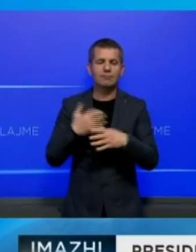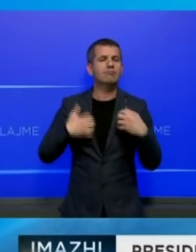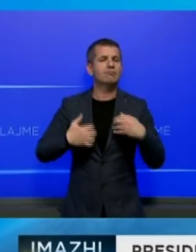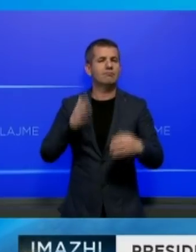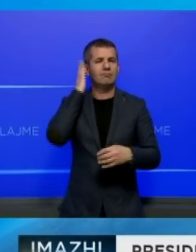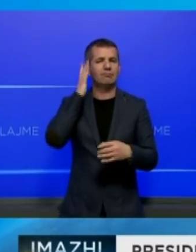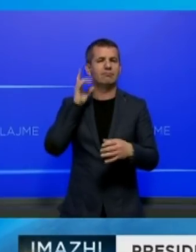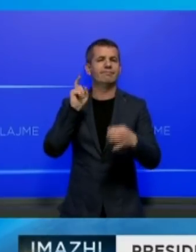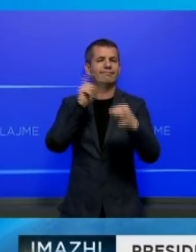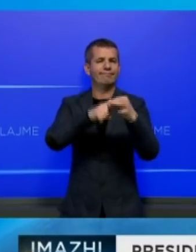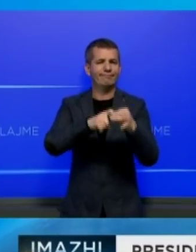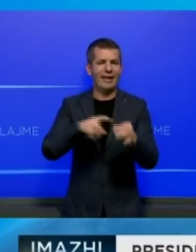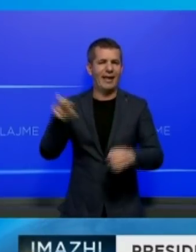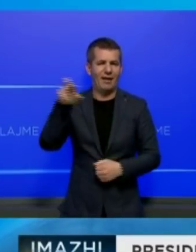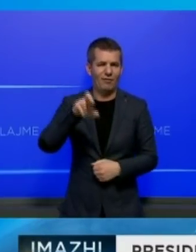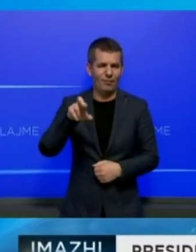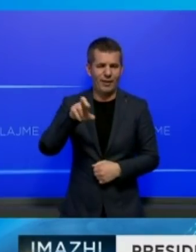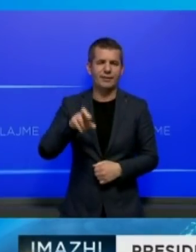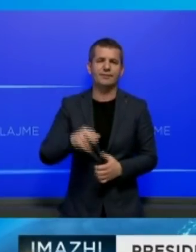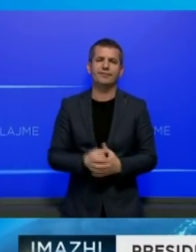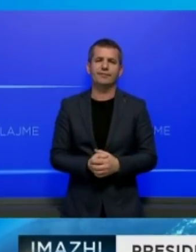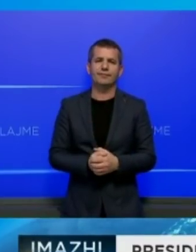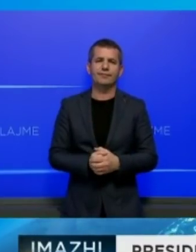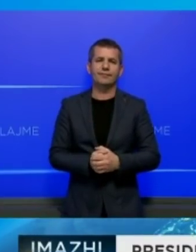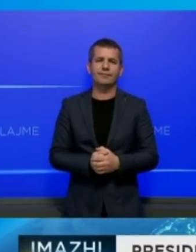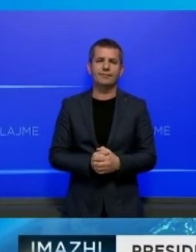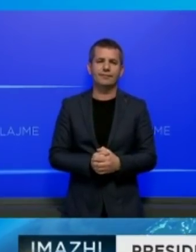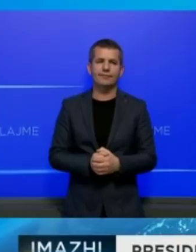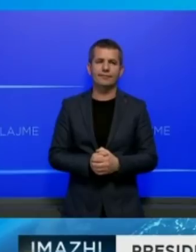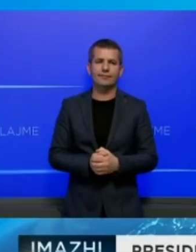tona për integrimin në Bashkimin Evropian.